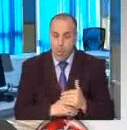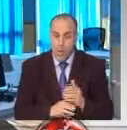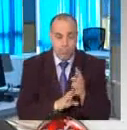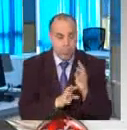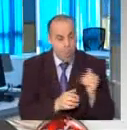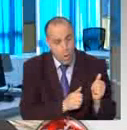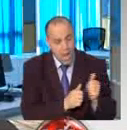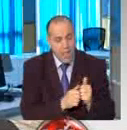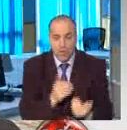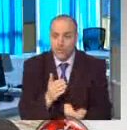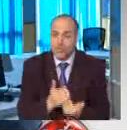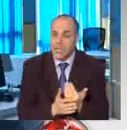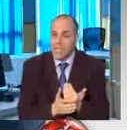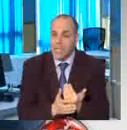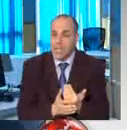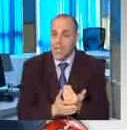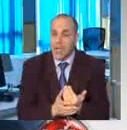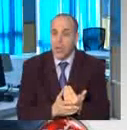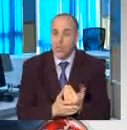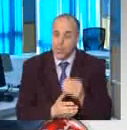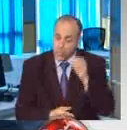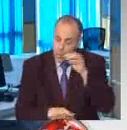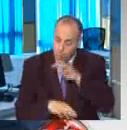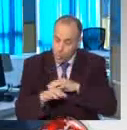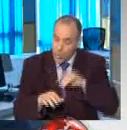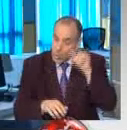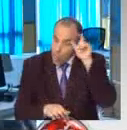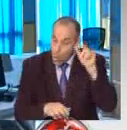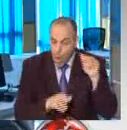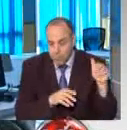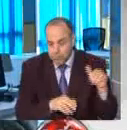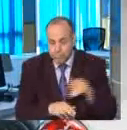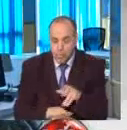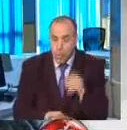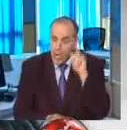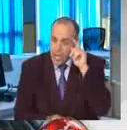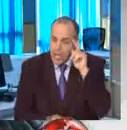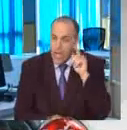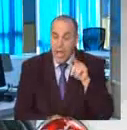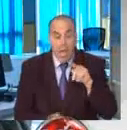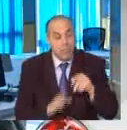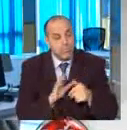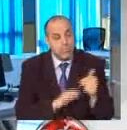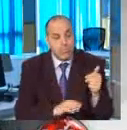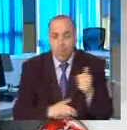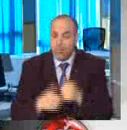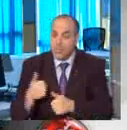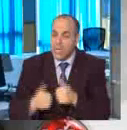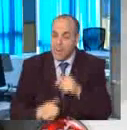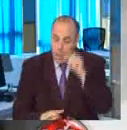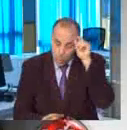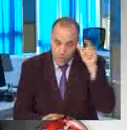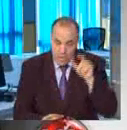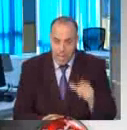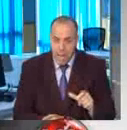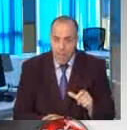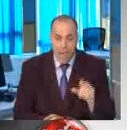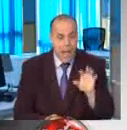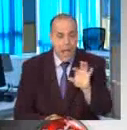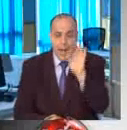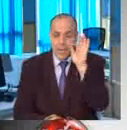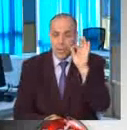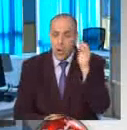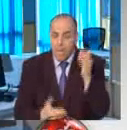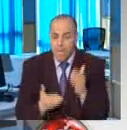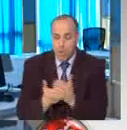وطنية للتجديد تجوب كامل ولايات الجمهورية، والتي ستتوج بمسابقة وطنية لاختيار